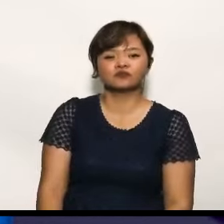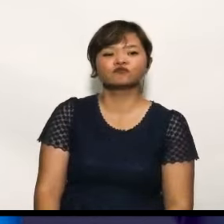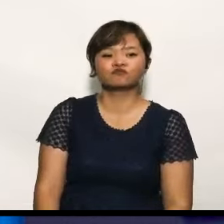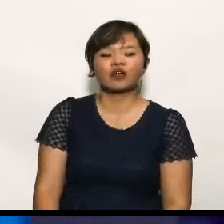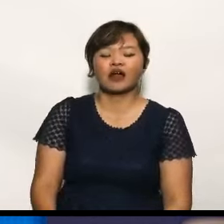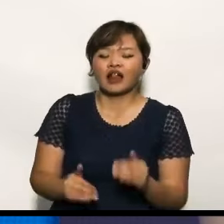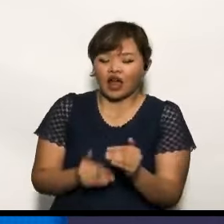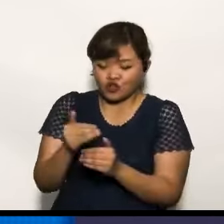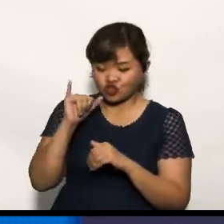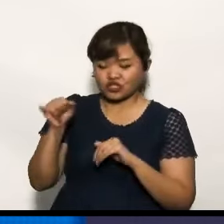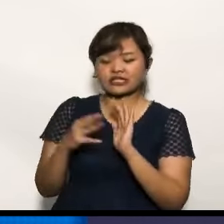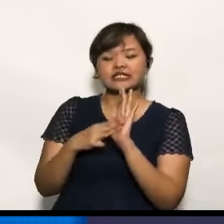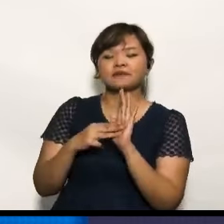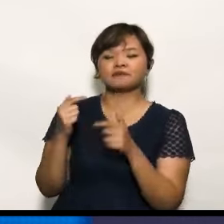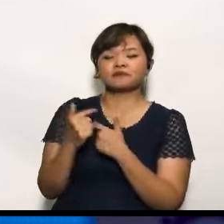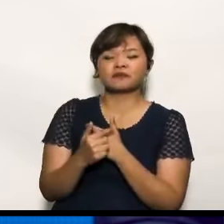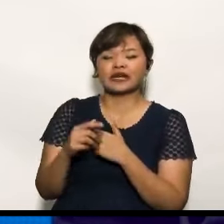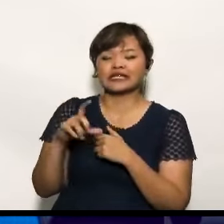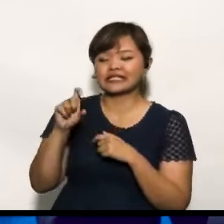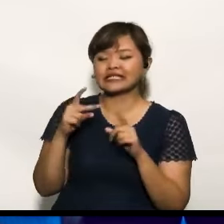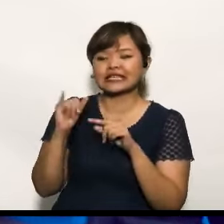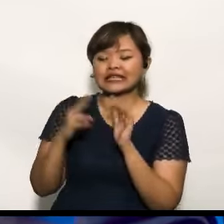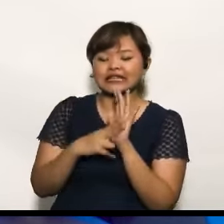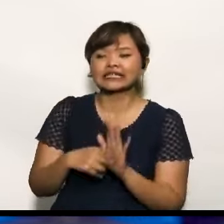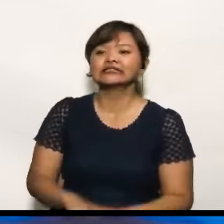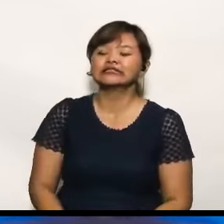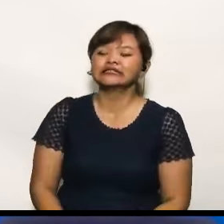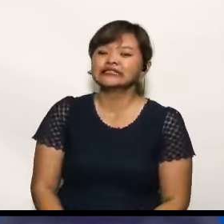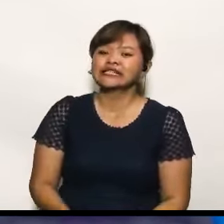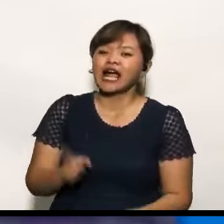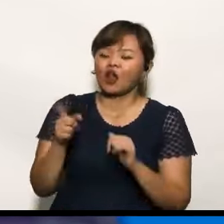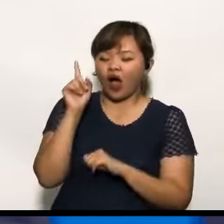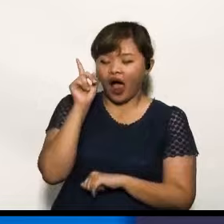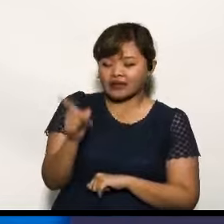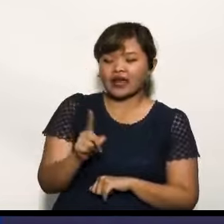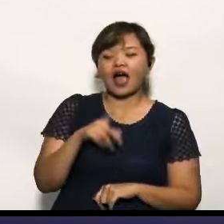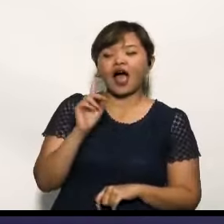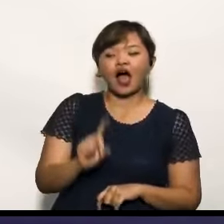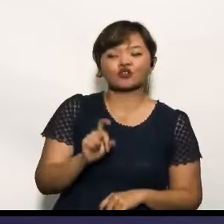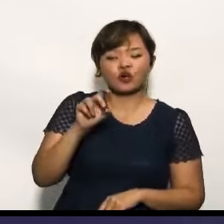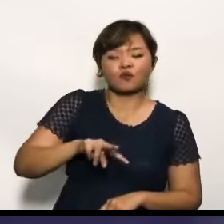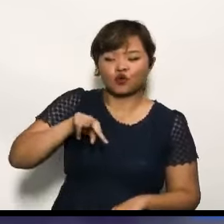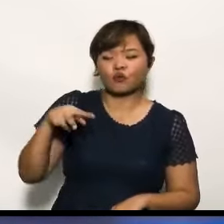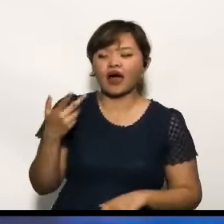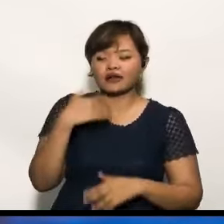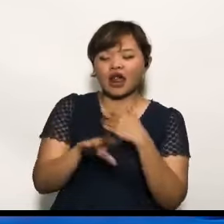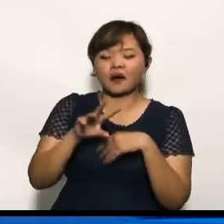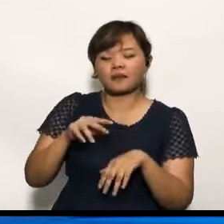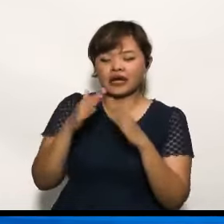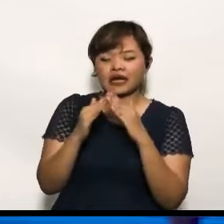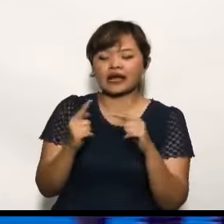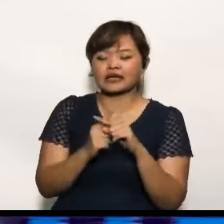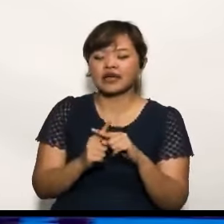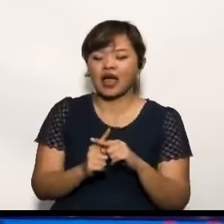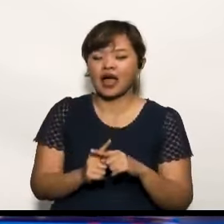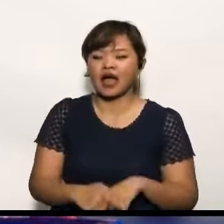And then I ask Pastor Chin, Pastor Herman, Kocin, menurut lu, kalau ada satu hal yang harus berubah di gereja